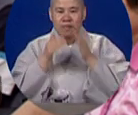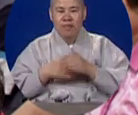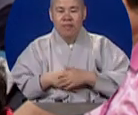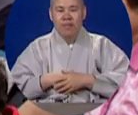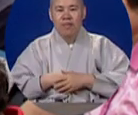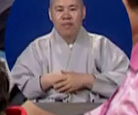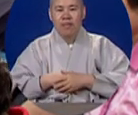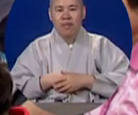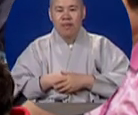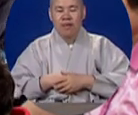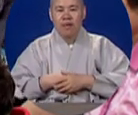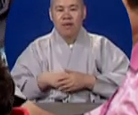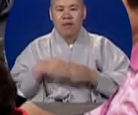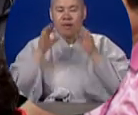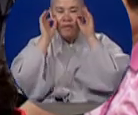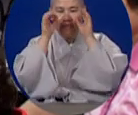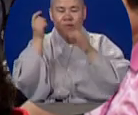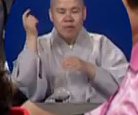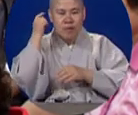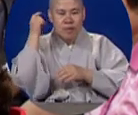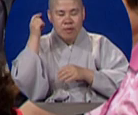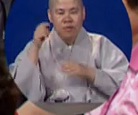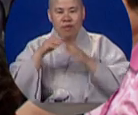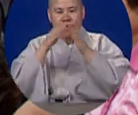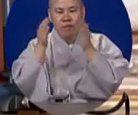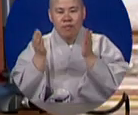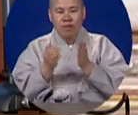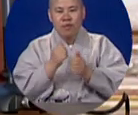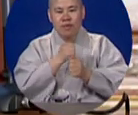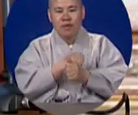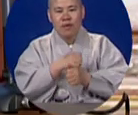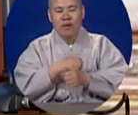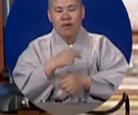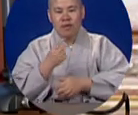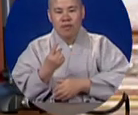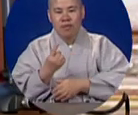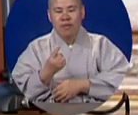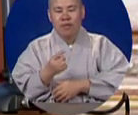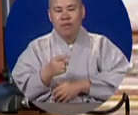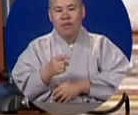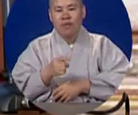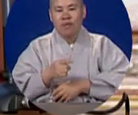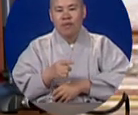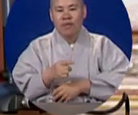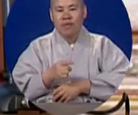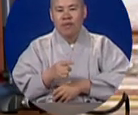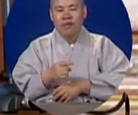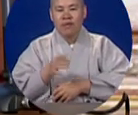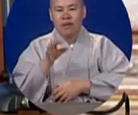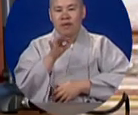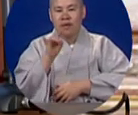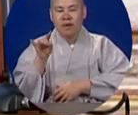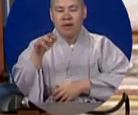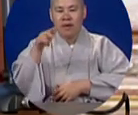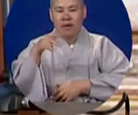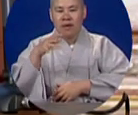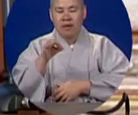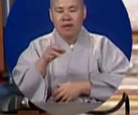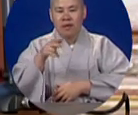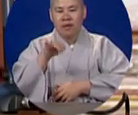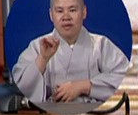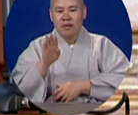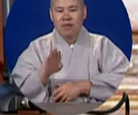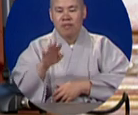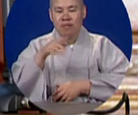보고 듣고 다 하되 그것 좋은 거죠 애정집착만 일으키지